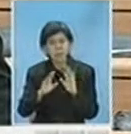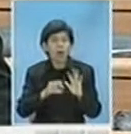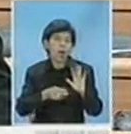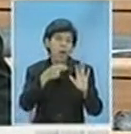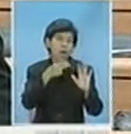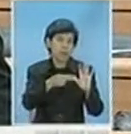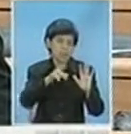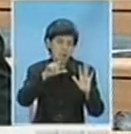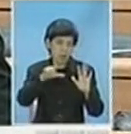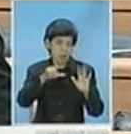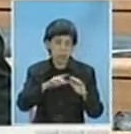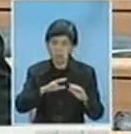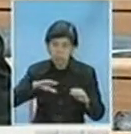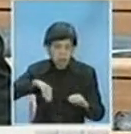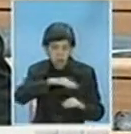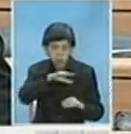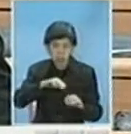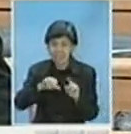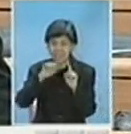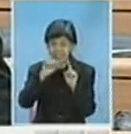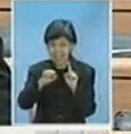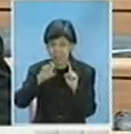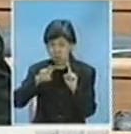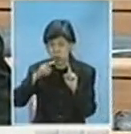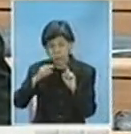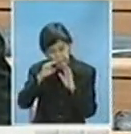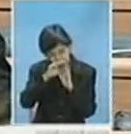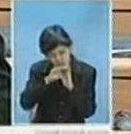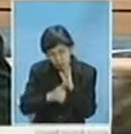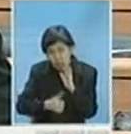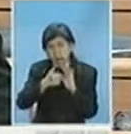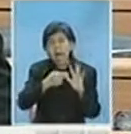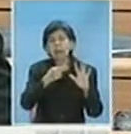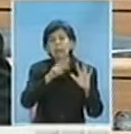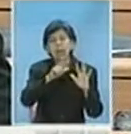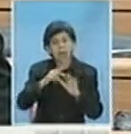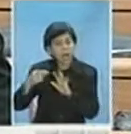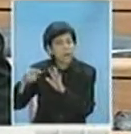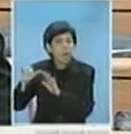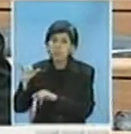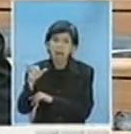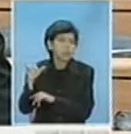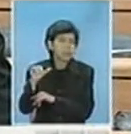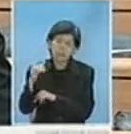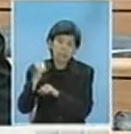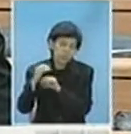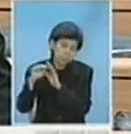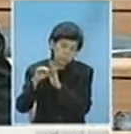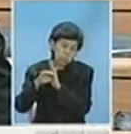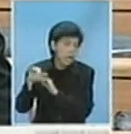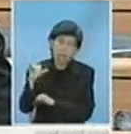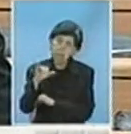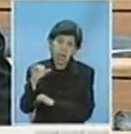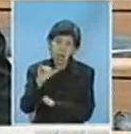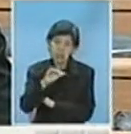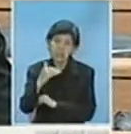าทจากทั้งหมด 120,000 ล้านบาทยังขาดอีกที่จะต้องลงรายละเอียดที่แสดง